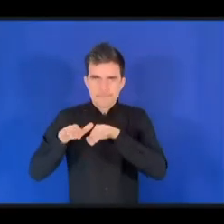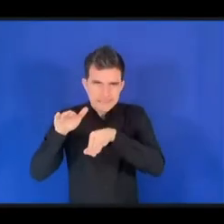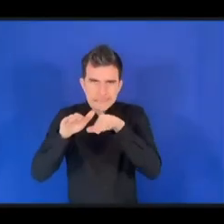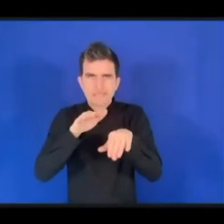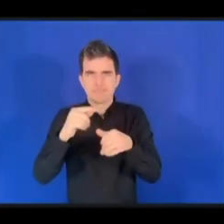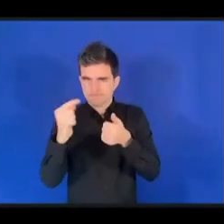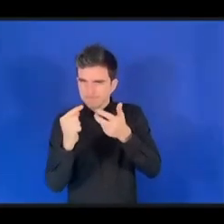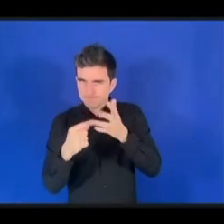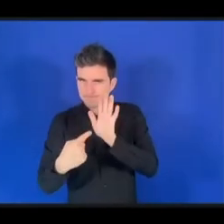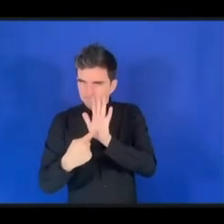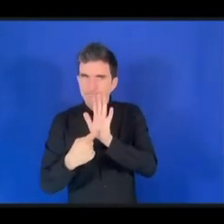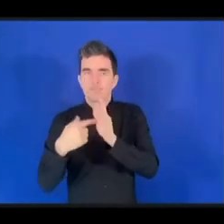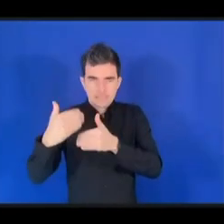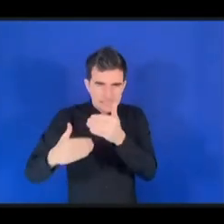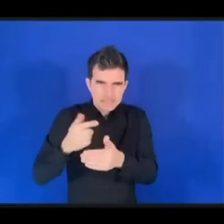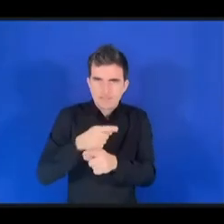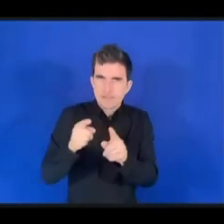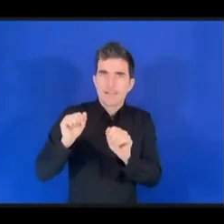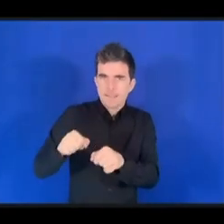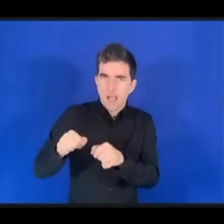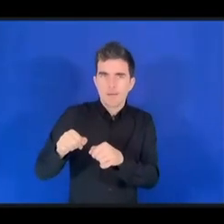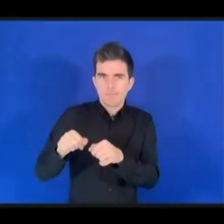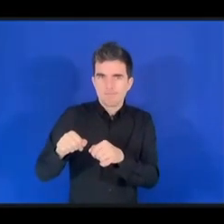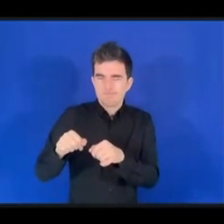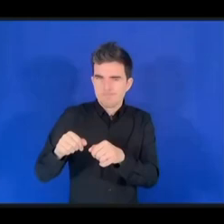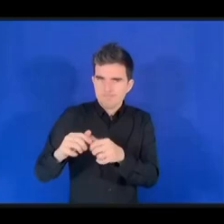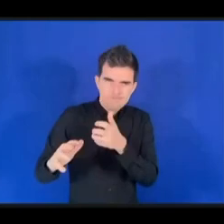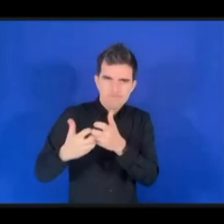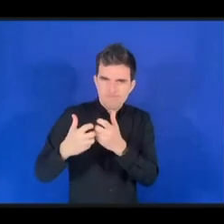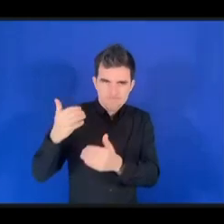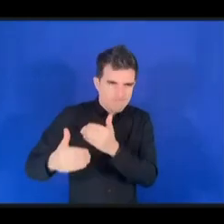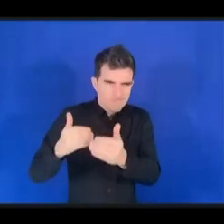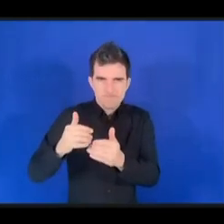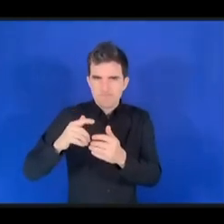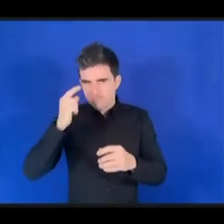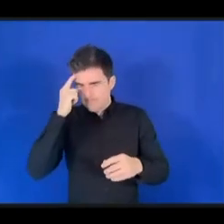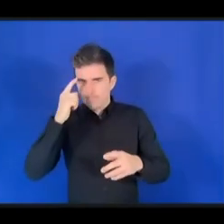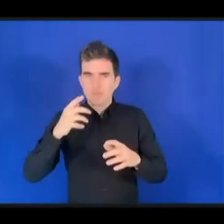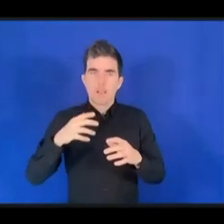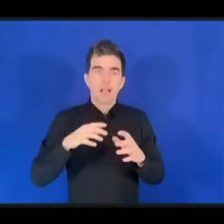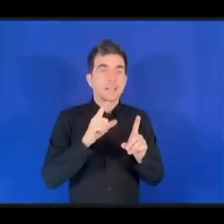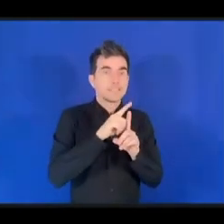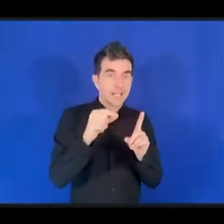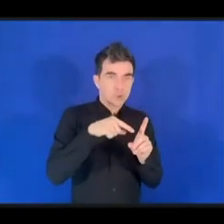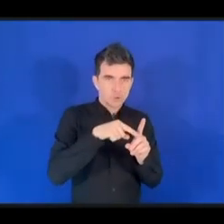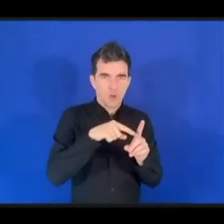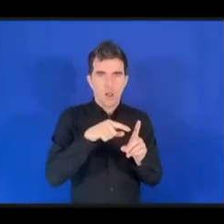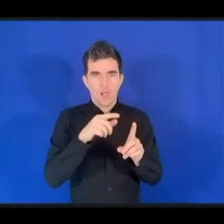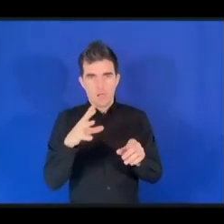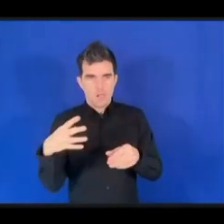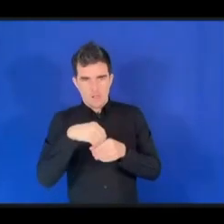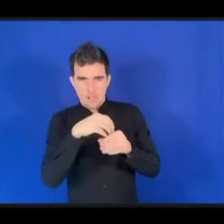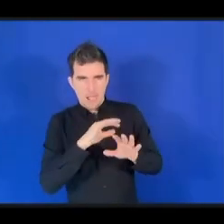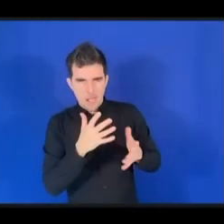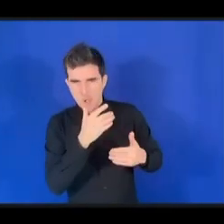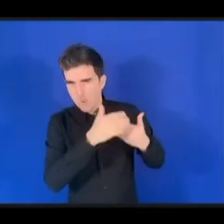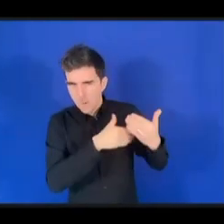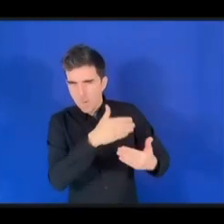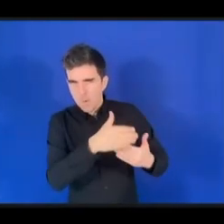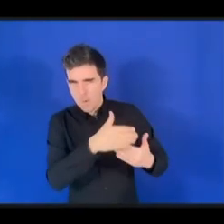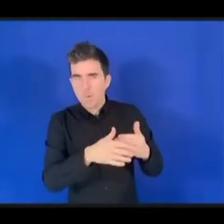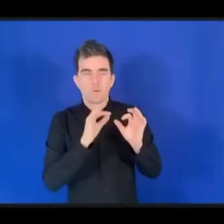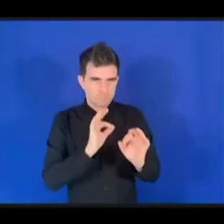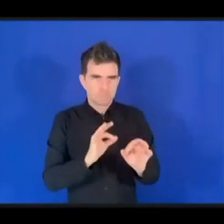社会の方々の参加というものをえの重要性というものを強調したいと思いますより積極的なエンゲージメント